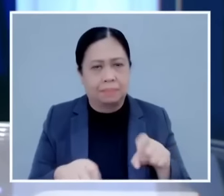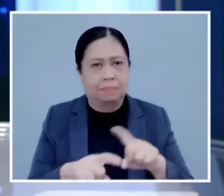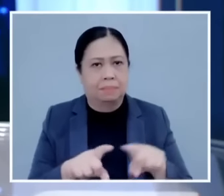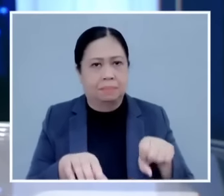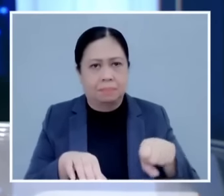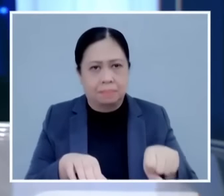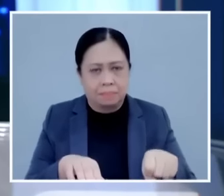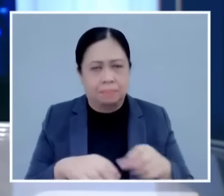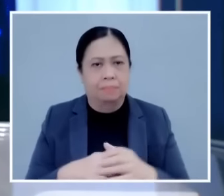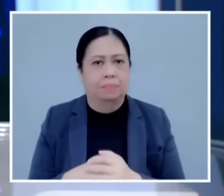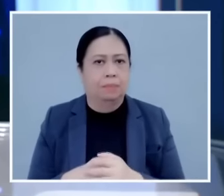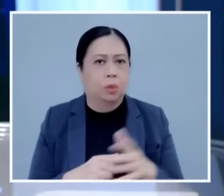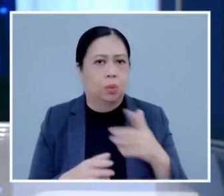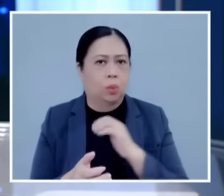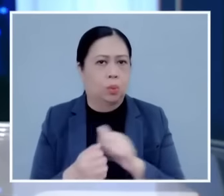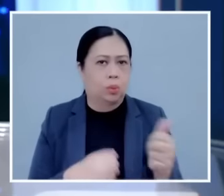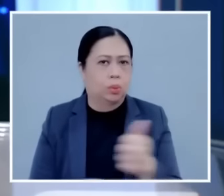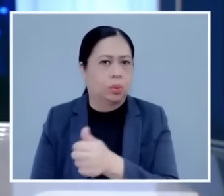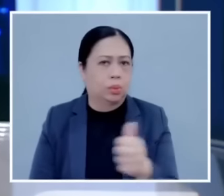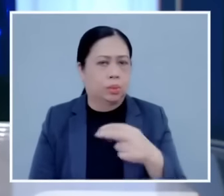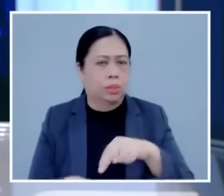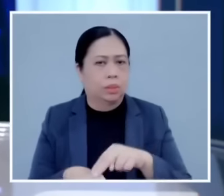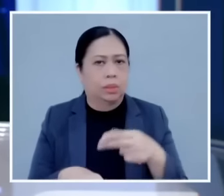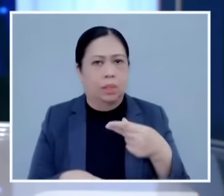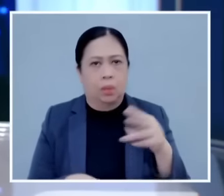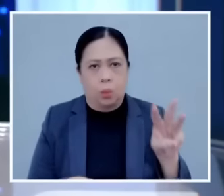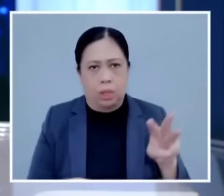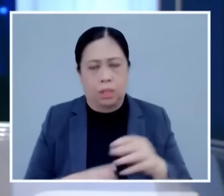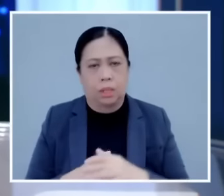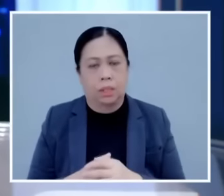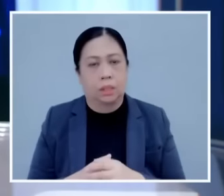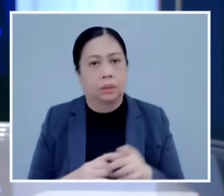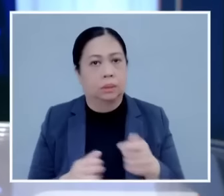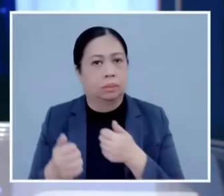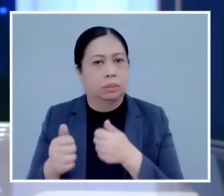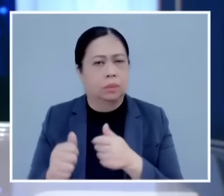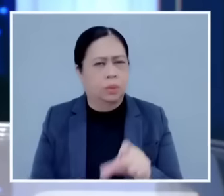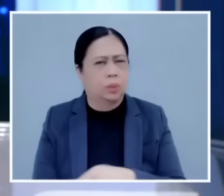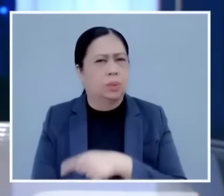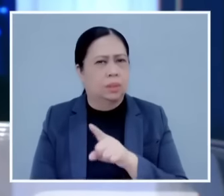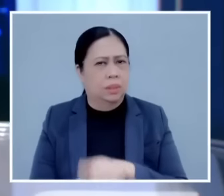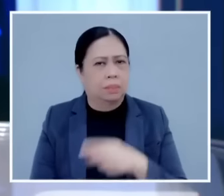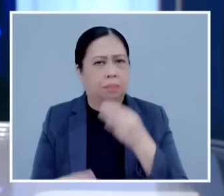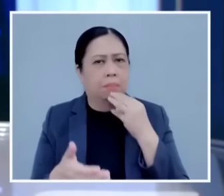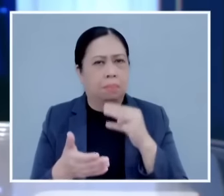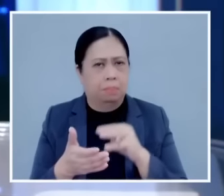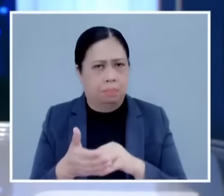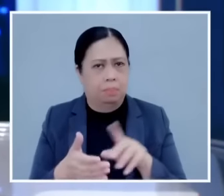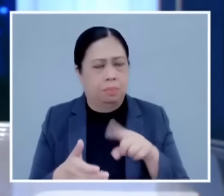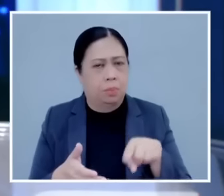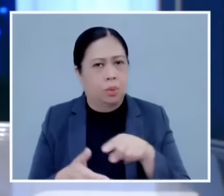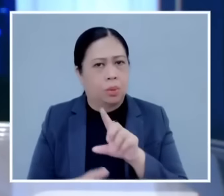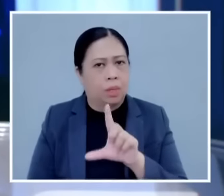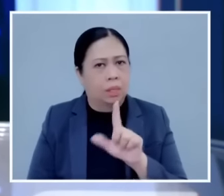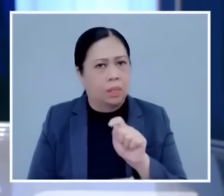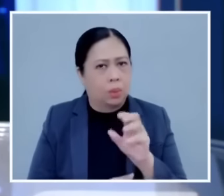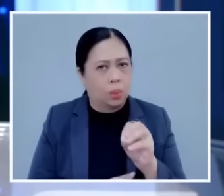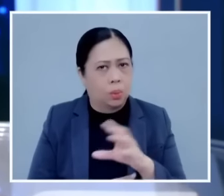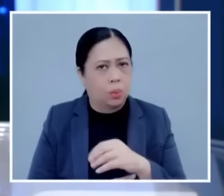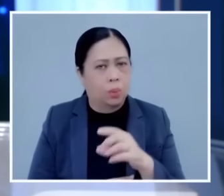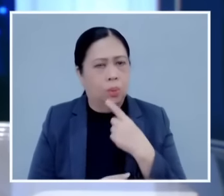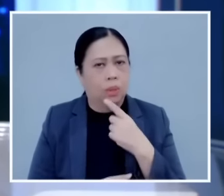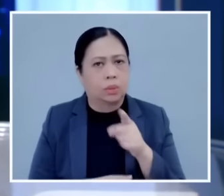tricycle na dumadaan sa mga national highway. Alinsunod dito sa matagal ng memorandum circular ng LTO at direktiba